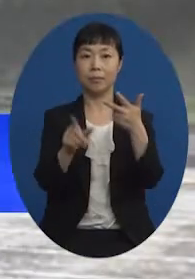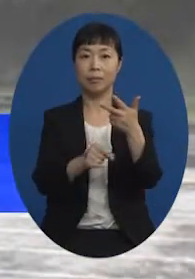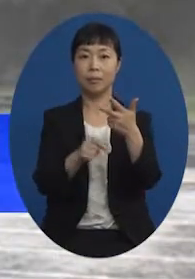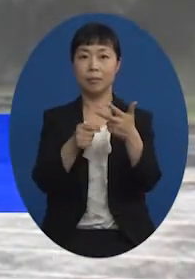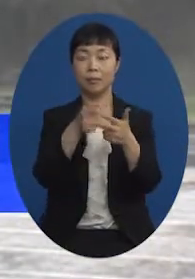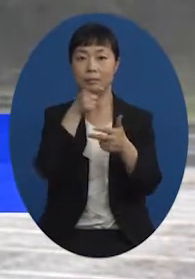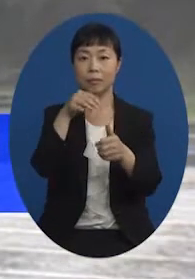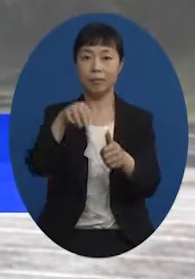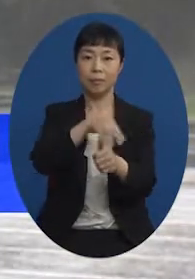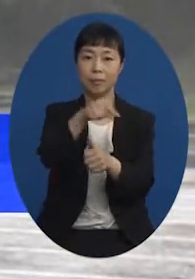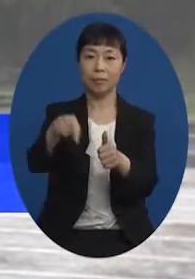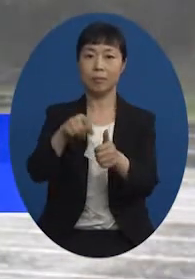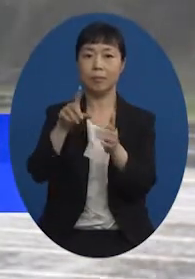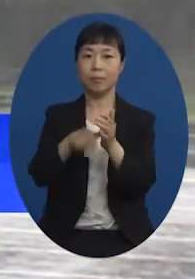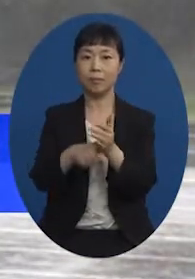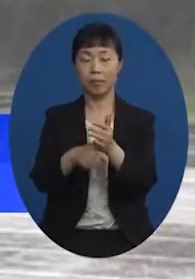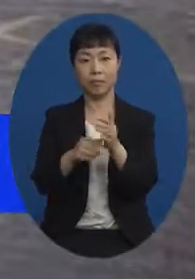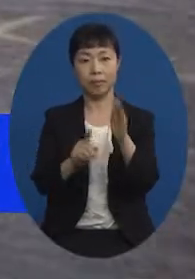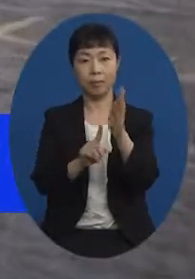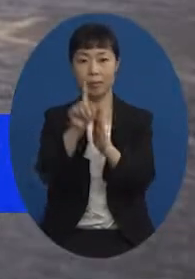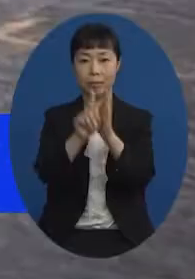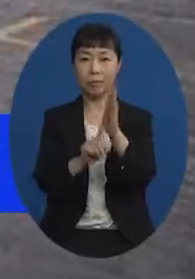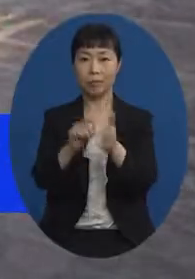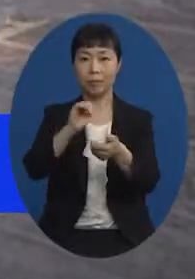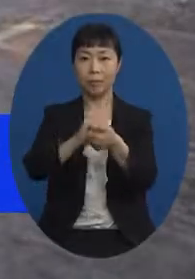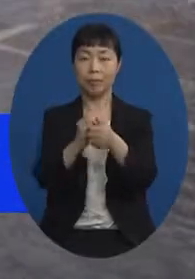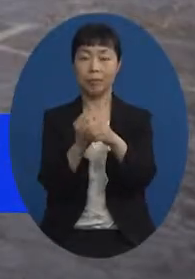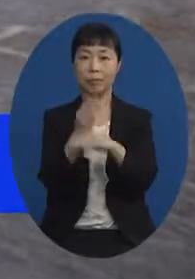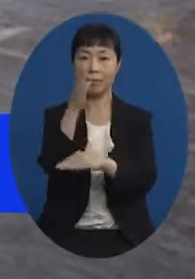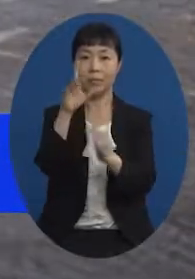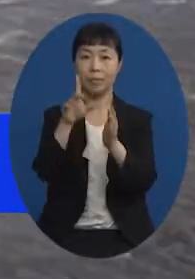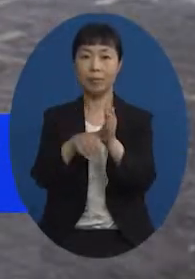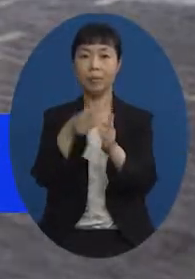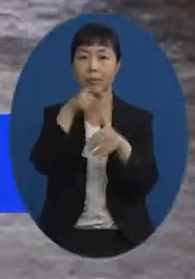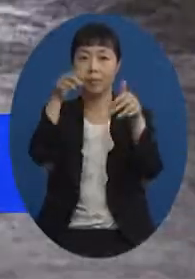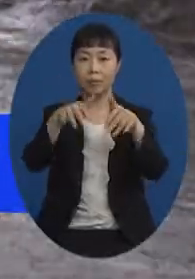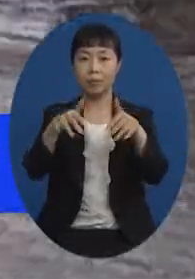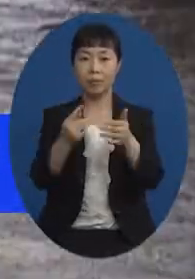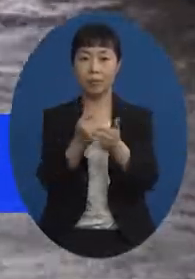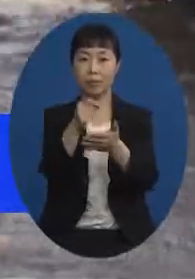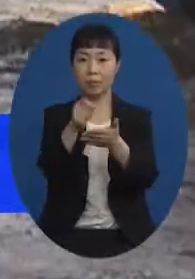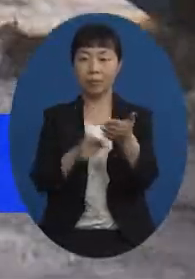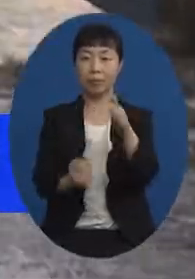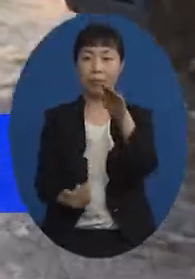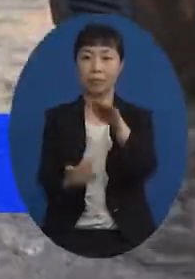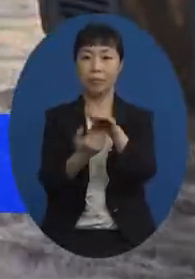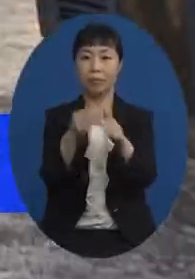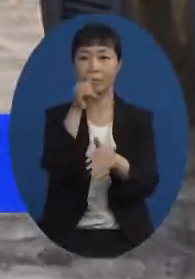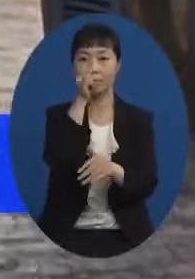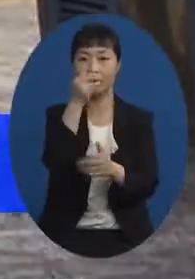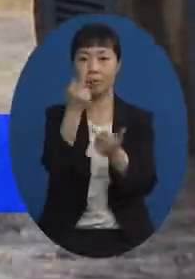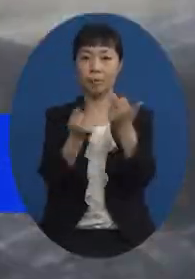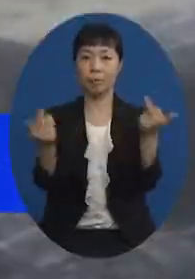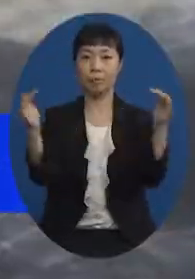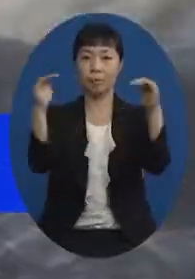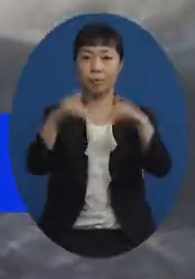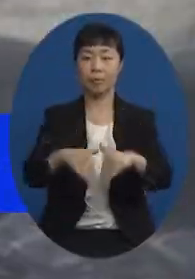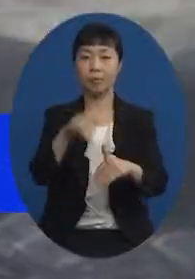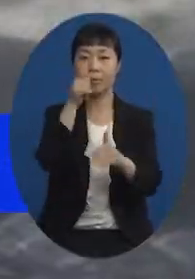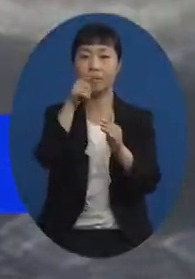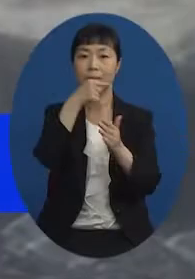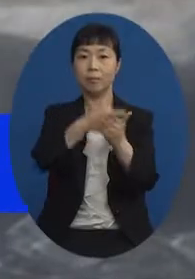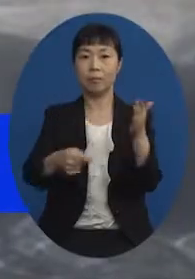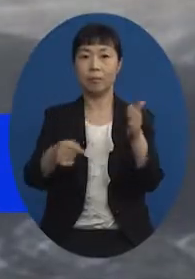2011년 7월 수도권 등 중부지역의 시설 용량을 초과하는 기록적인 호우가 내렸습니다 전국적으로 대규모